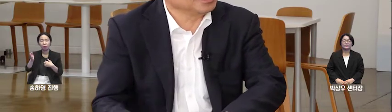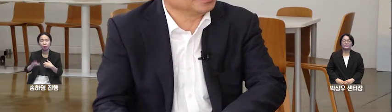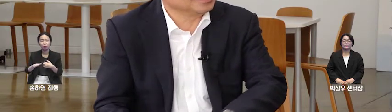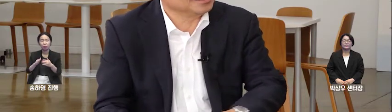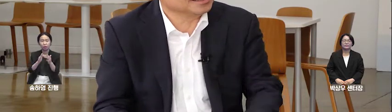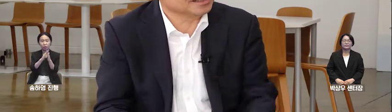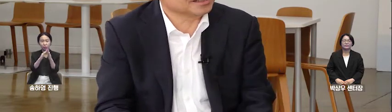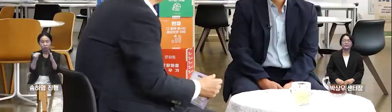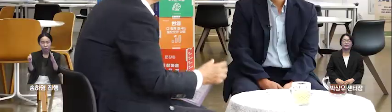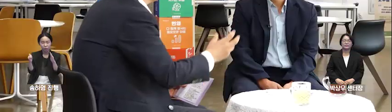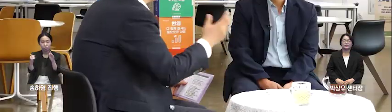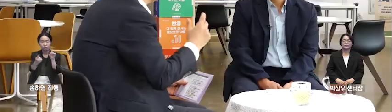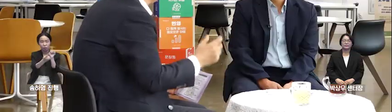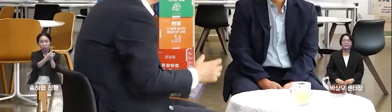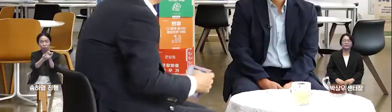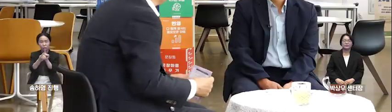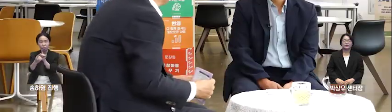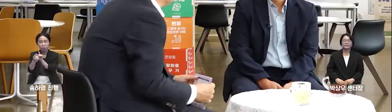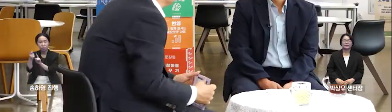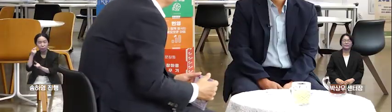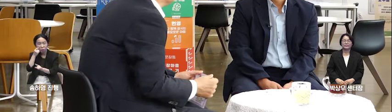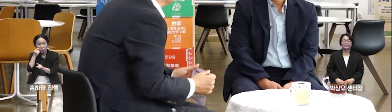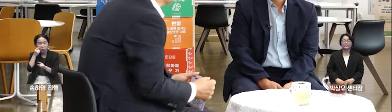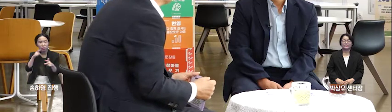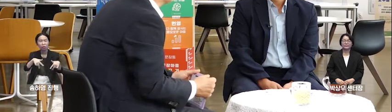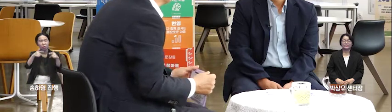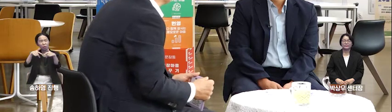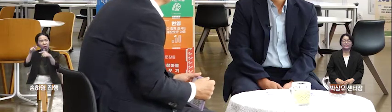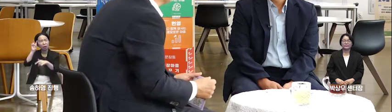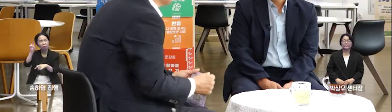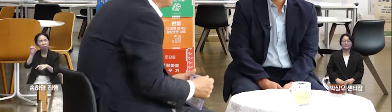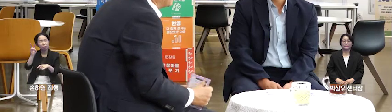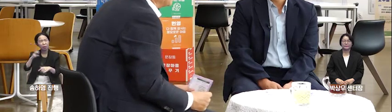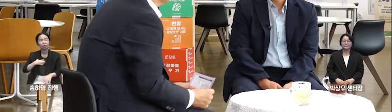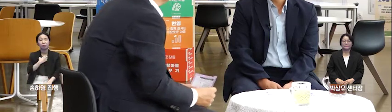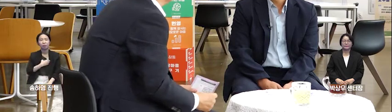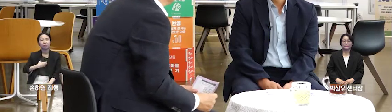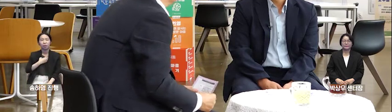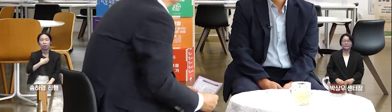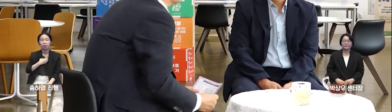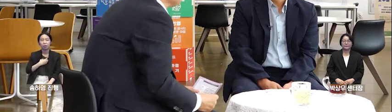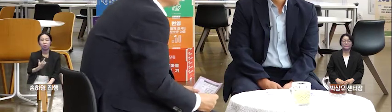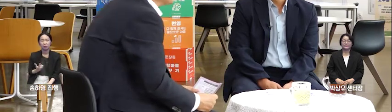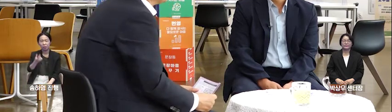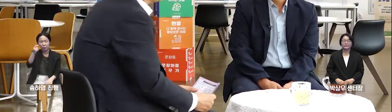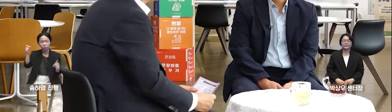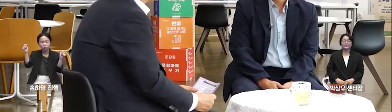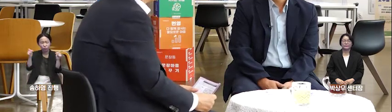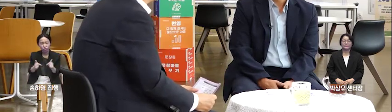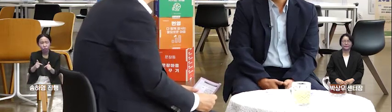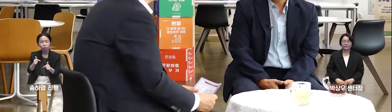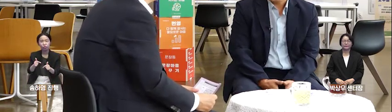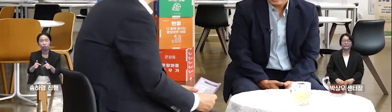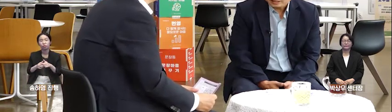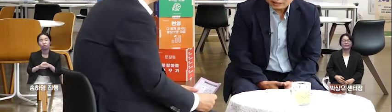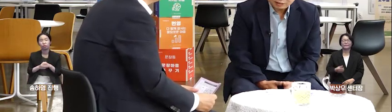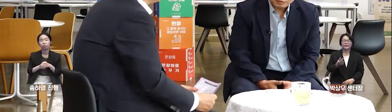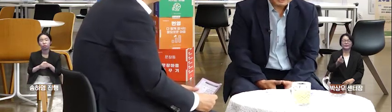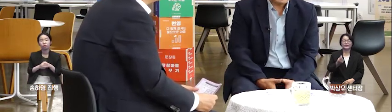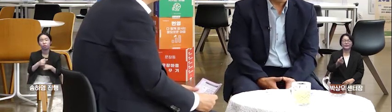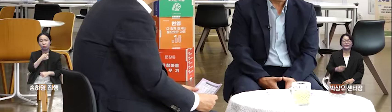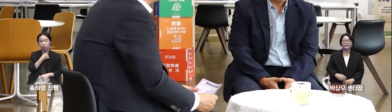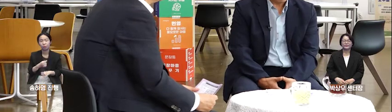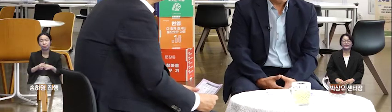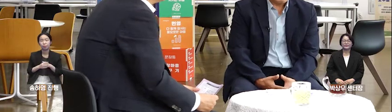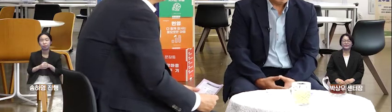간에 그냥 영상통화나 하고 못 만나면 걱정될 것 같은데 빨리 좀 잡혔으면 좋겠다. 이런 네,